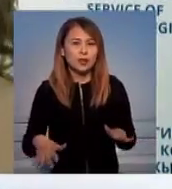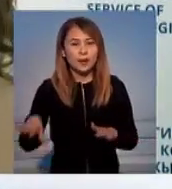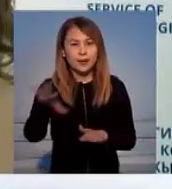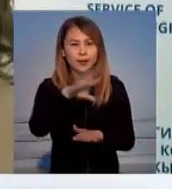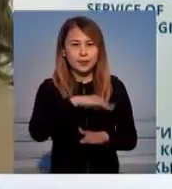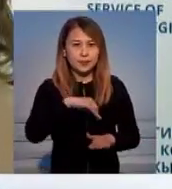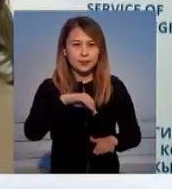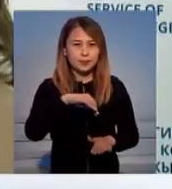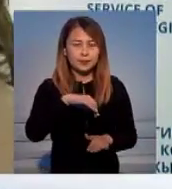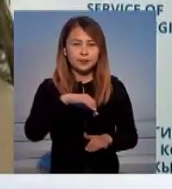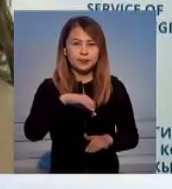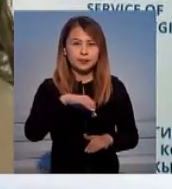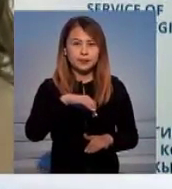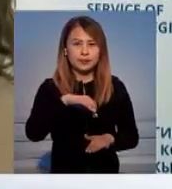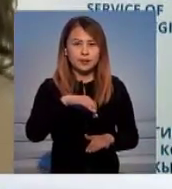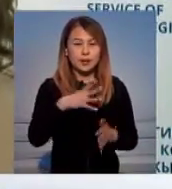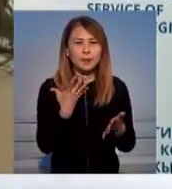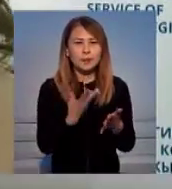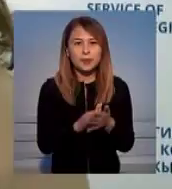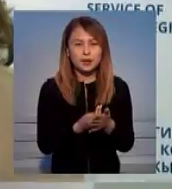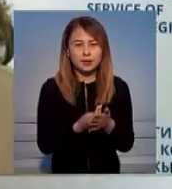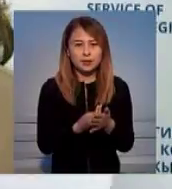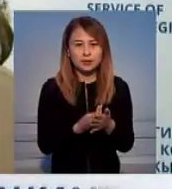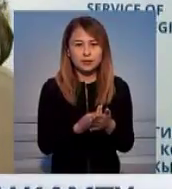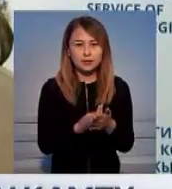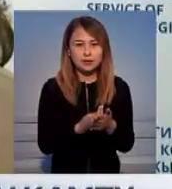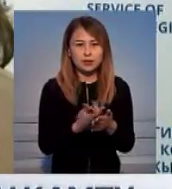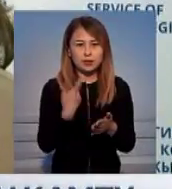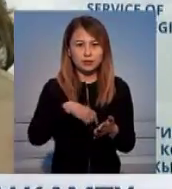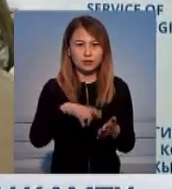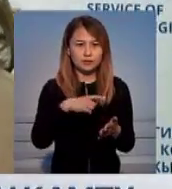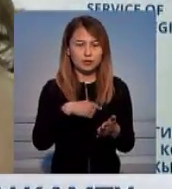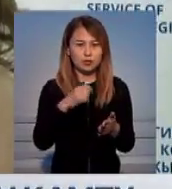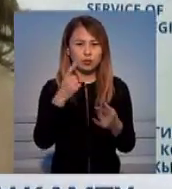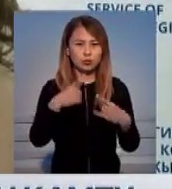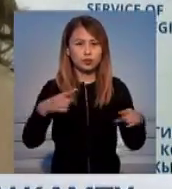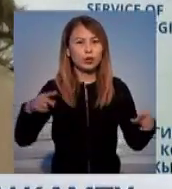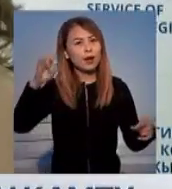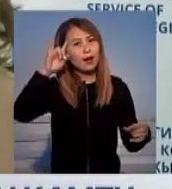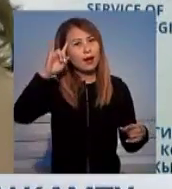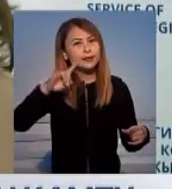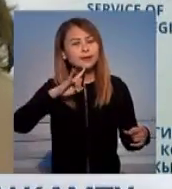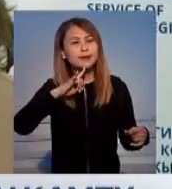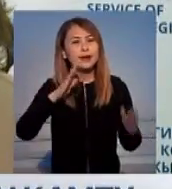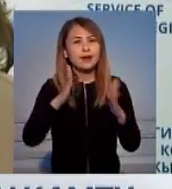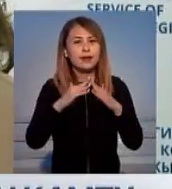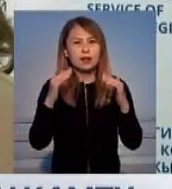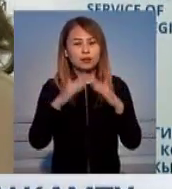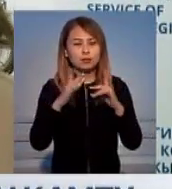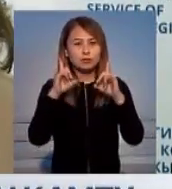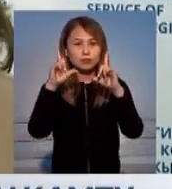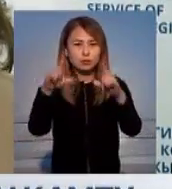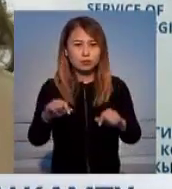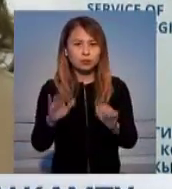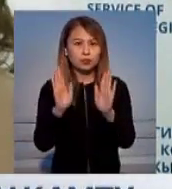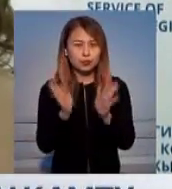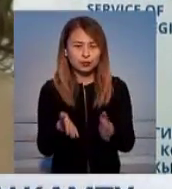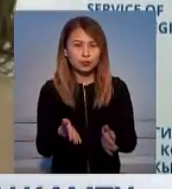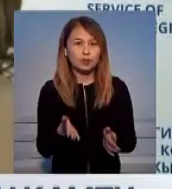барлығы енді платный дейміз ғой, өз қаражаттарымен басқа да Қазақстанның лагерлеріне баратын болады. Сонымен